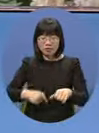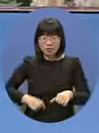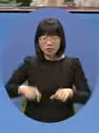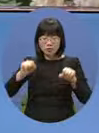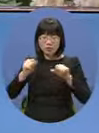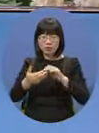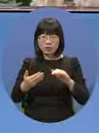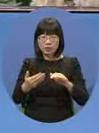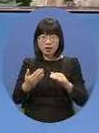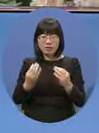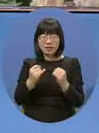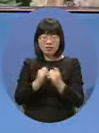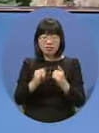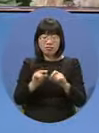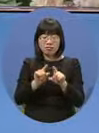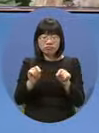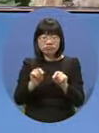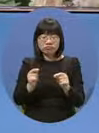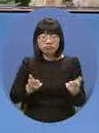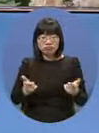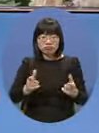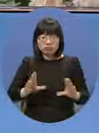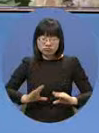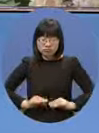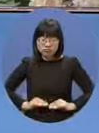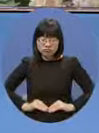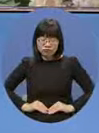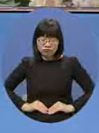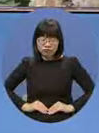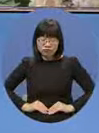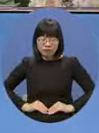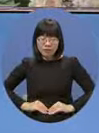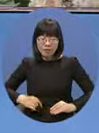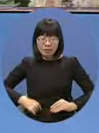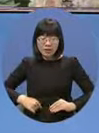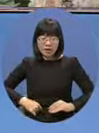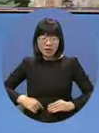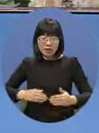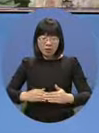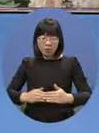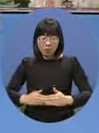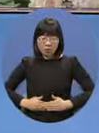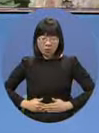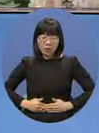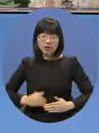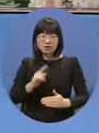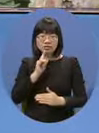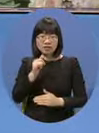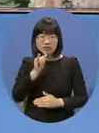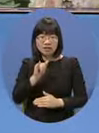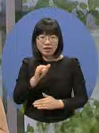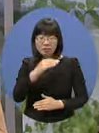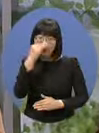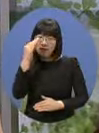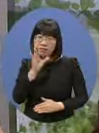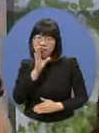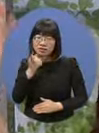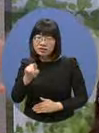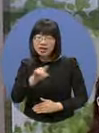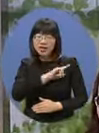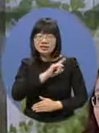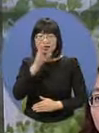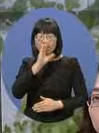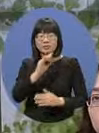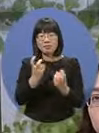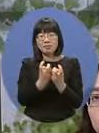많은 분들이 그 음식 조절, 네. 굶어야 이게 배가 쭉 들어간다 이런 네. 생각하는데 올바른 건가요? 어떻습니까? 사실 그건 가장 안